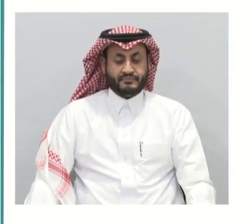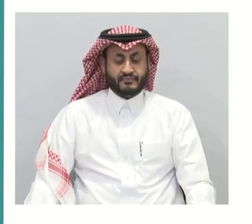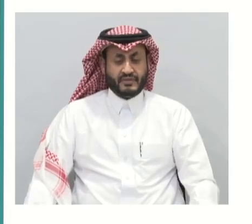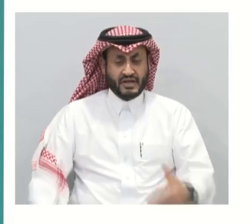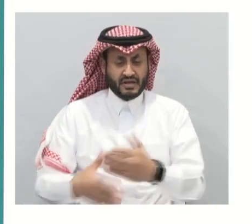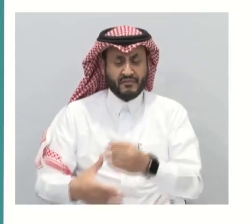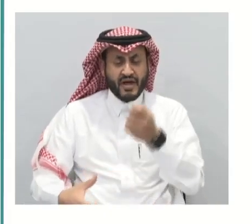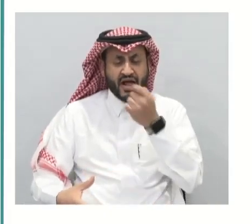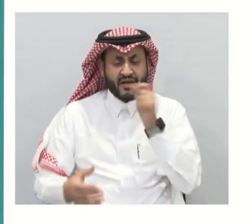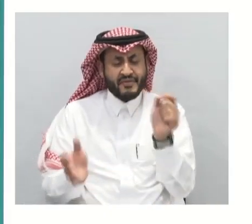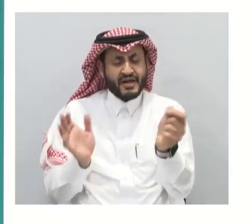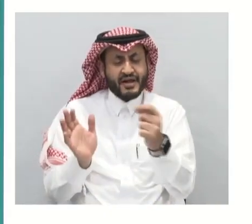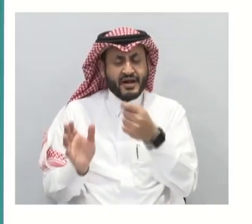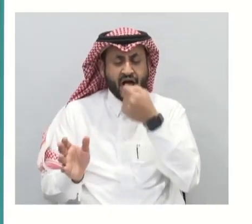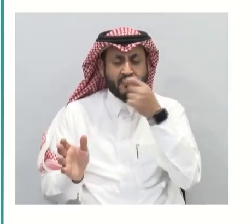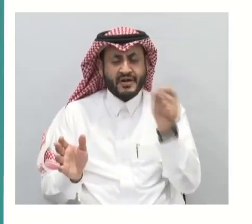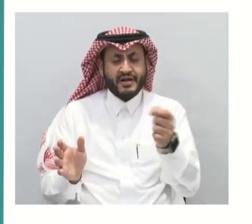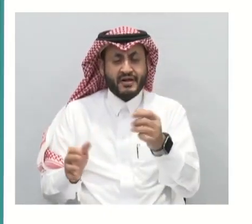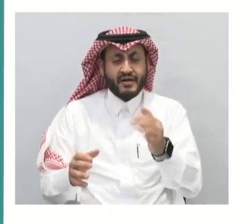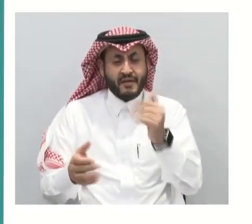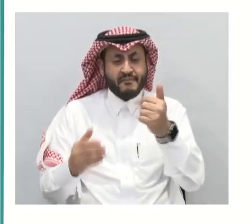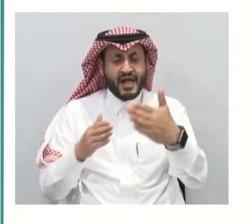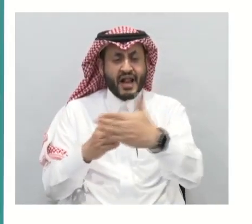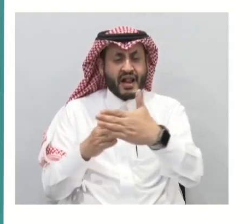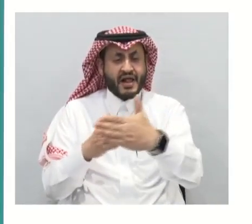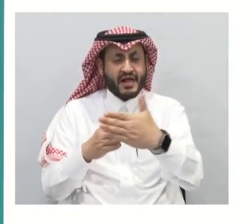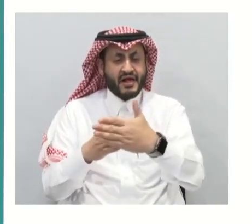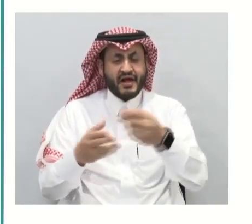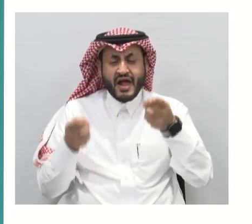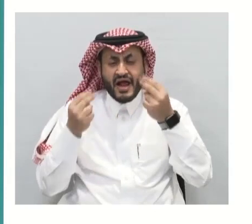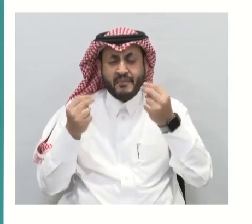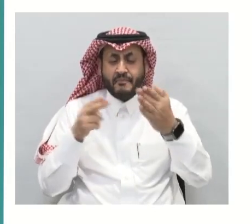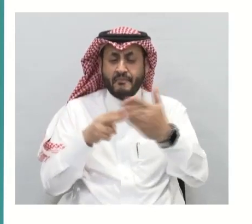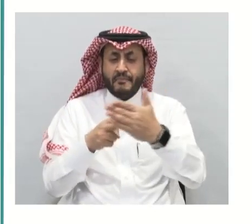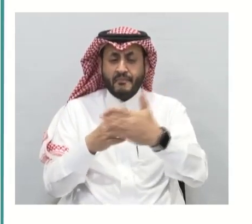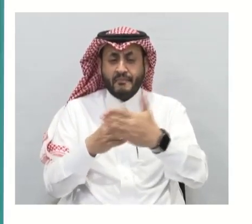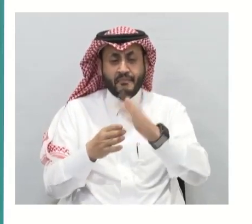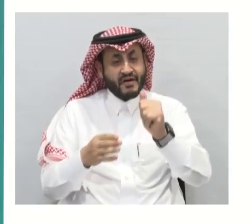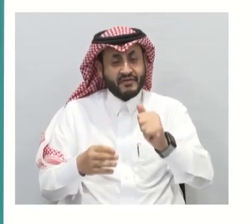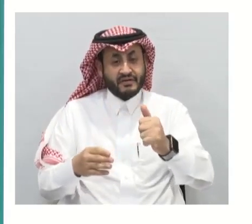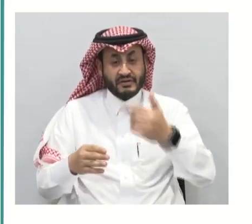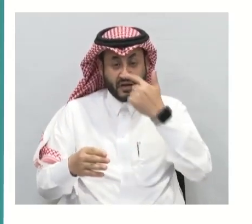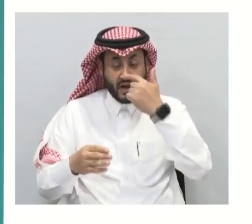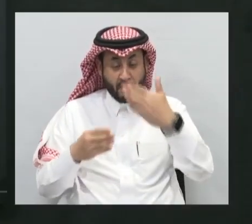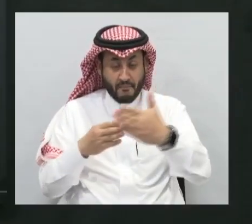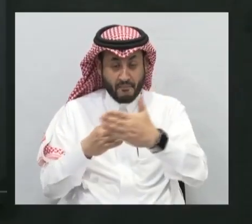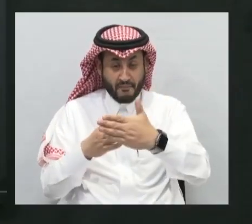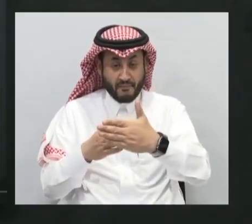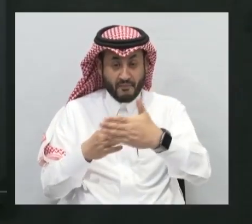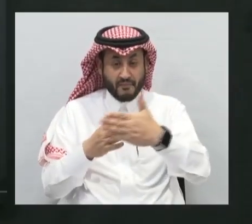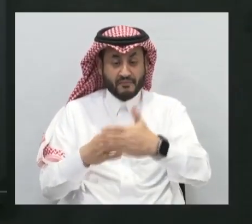لان جزيئات الطعام لا تستطيع الوصول الى المستقبلات الشاميه ذكرنا ان هناك